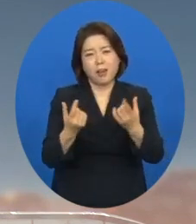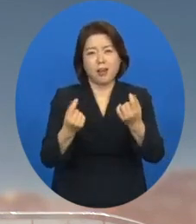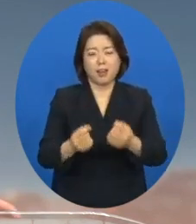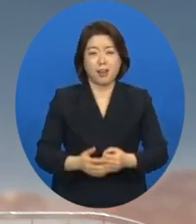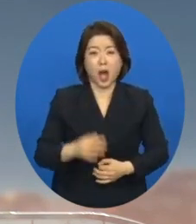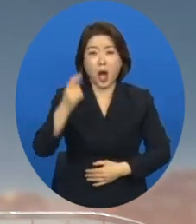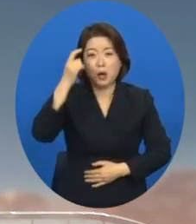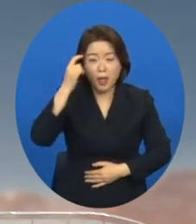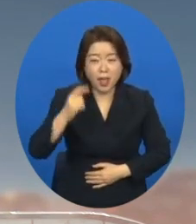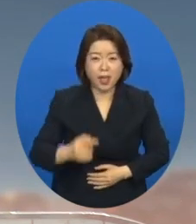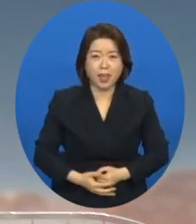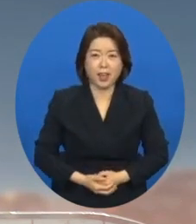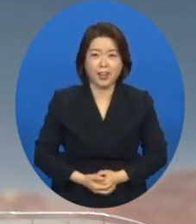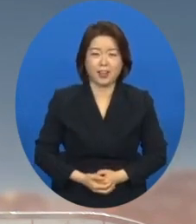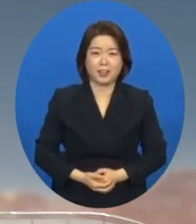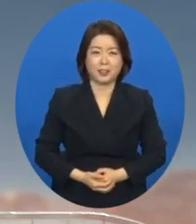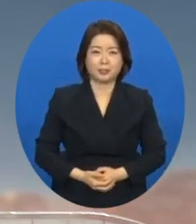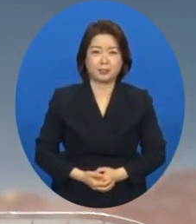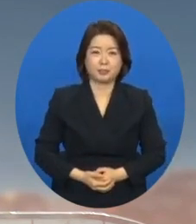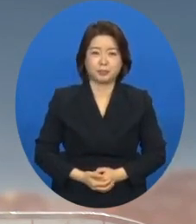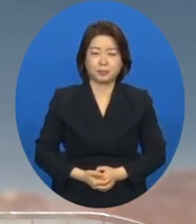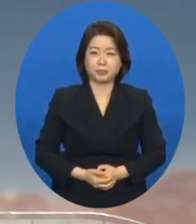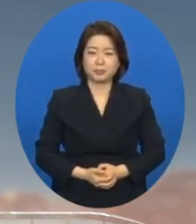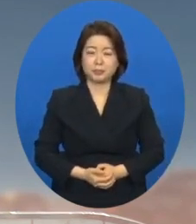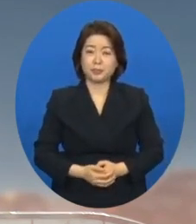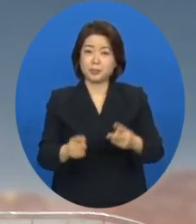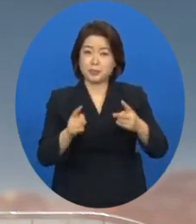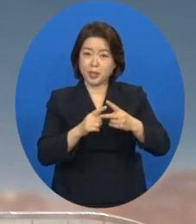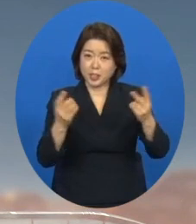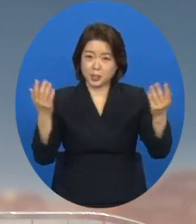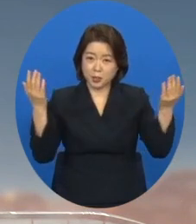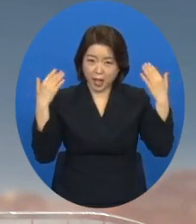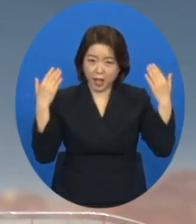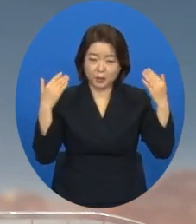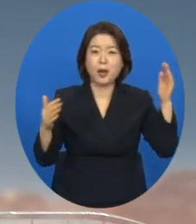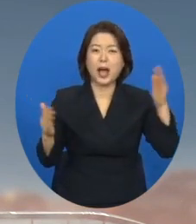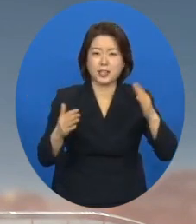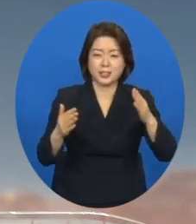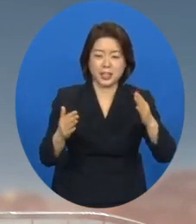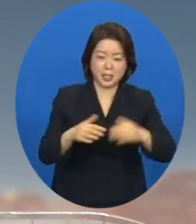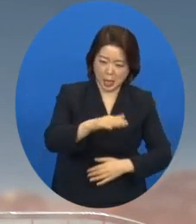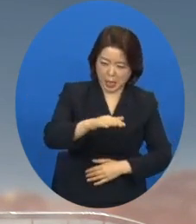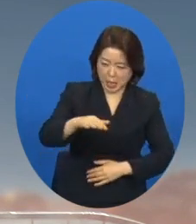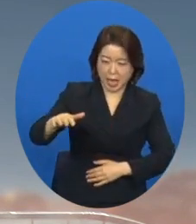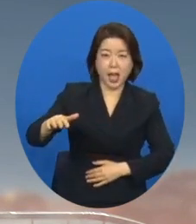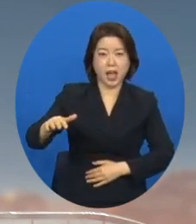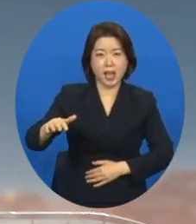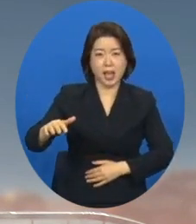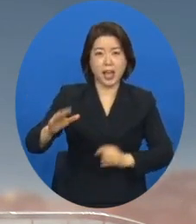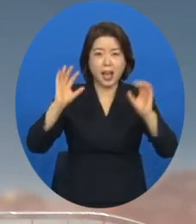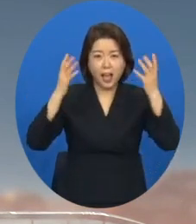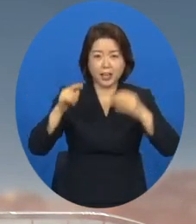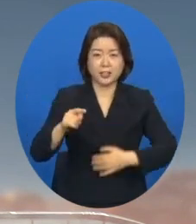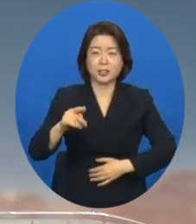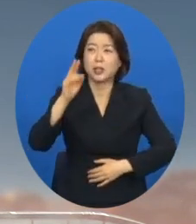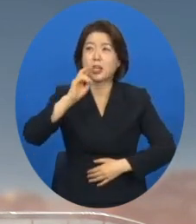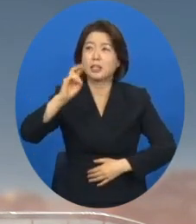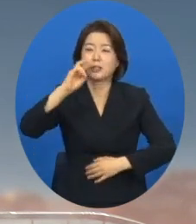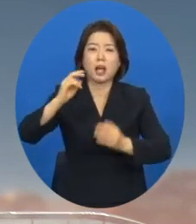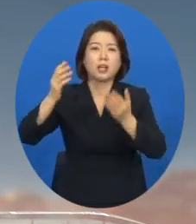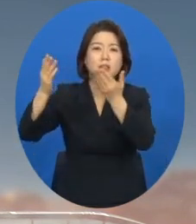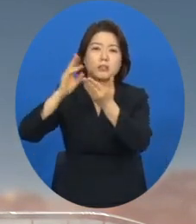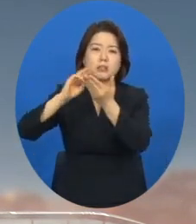왜 감동이었느냐? 초등학교 또 유년부 아이들, 또 유수 아이들이 찬양을